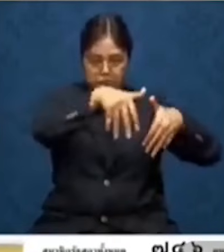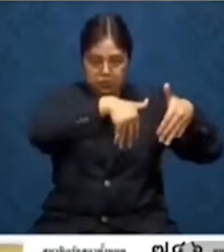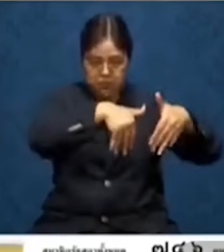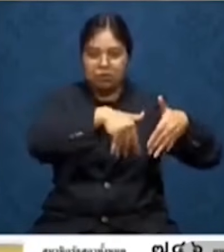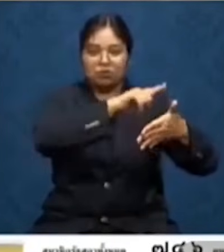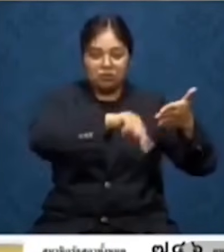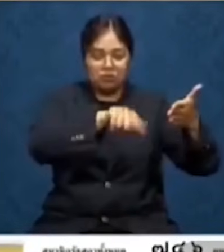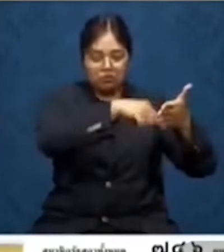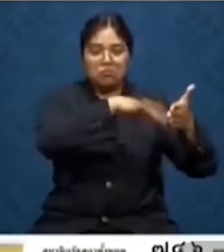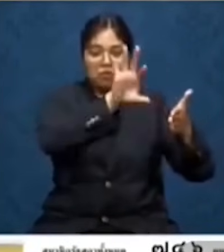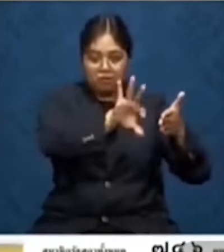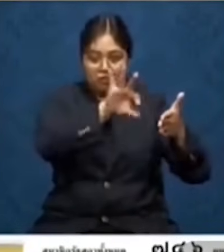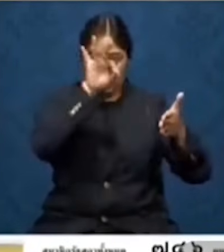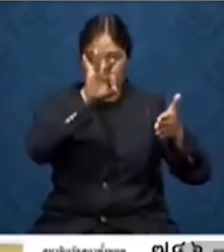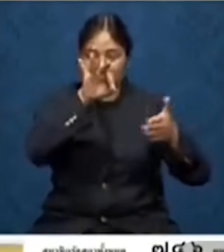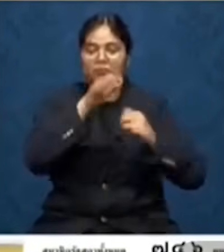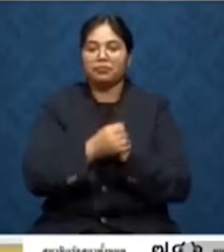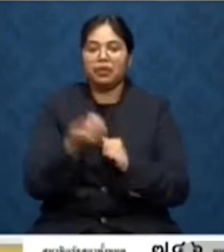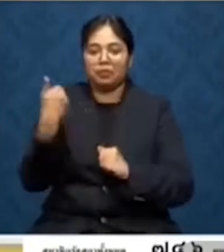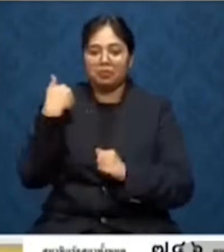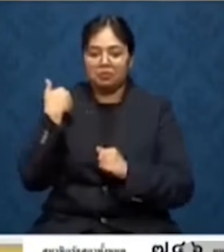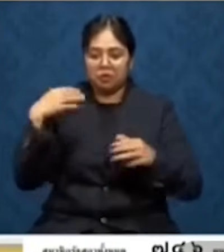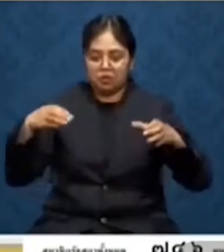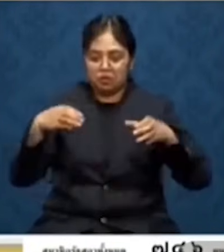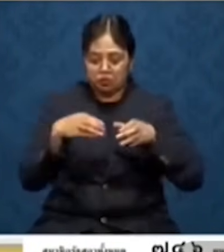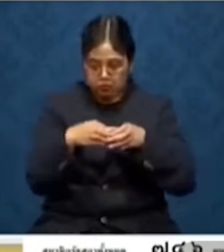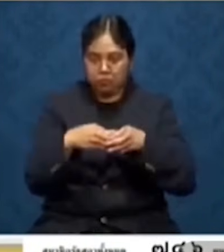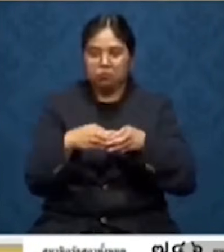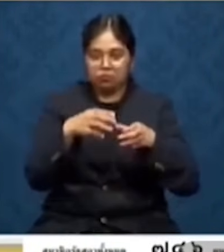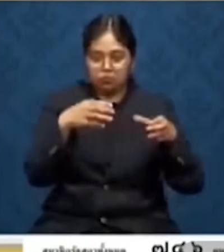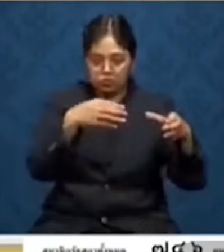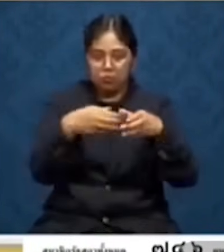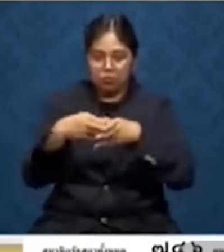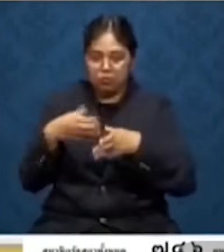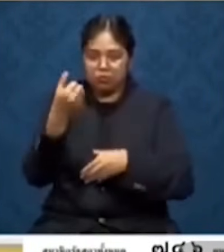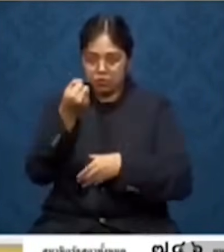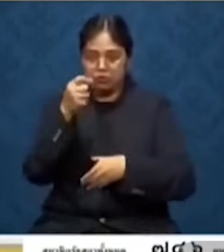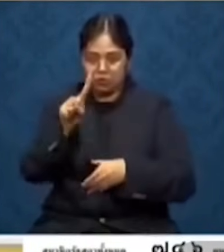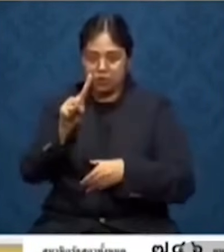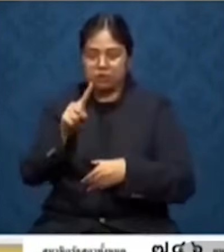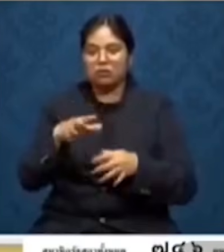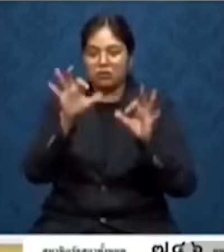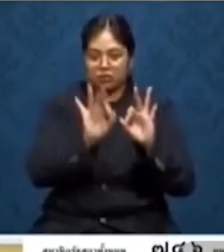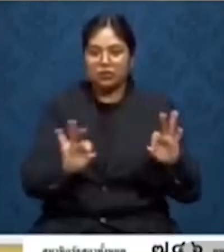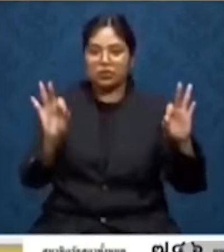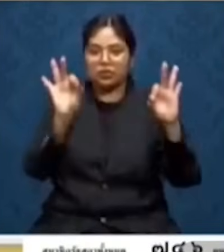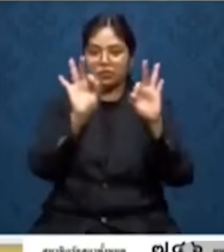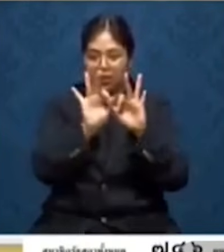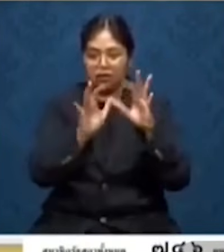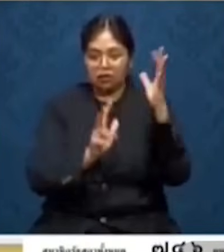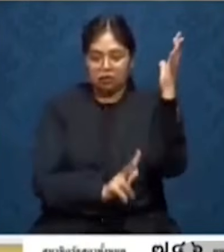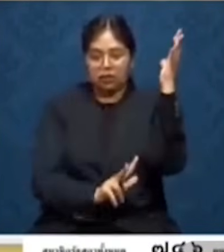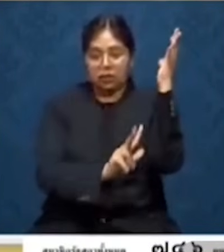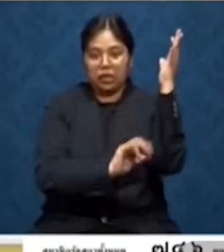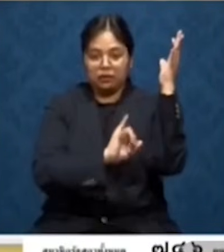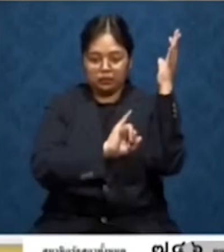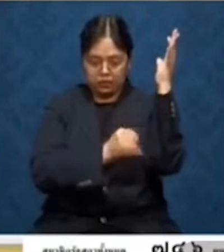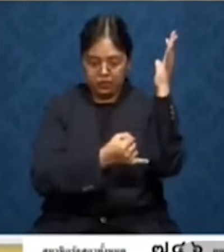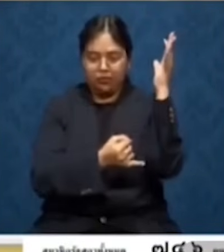พรรคเราให้ความสำคัญกับความสงบสุขในพื้นที่ภาคใต้3จัง